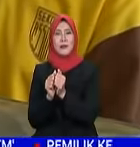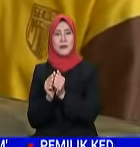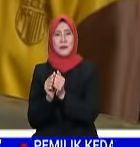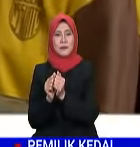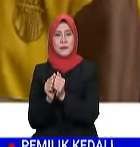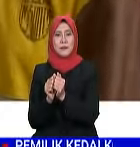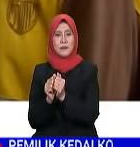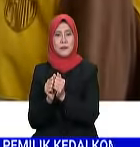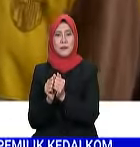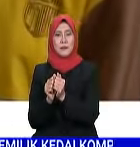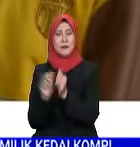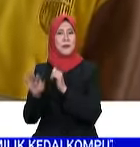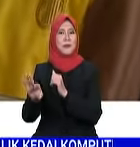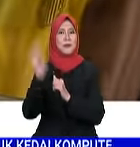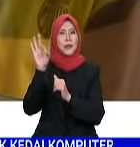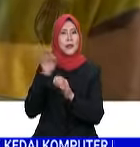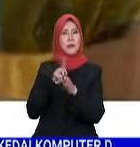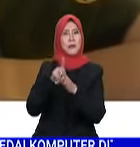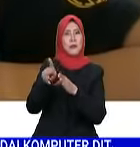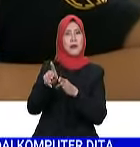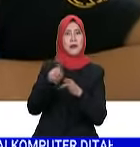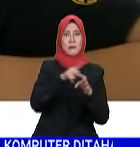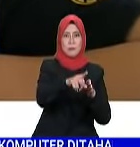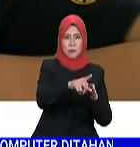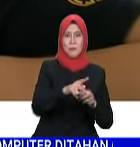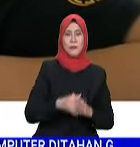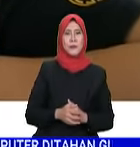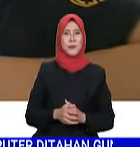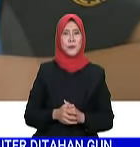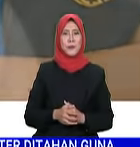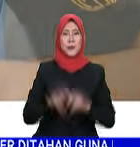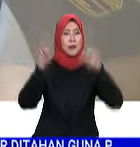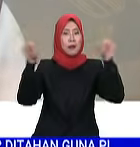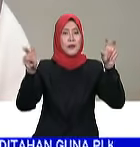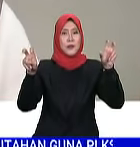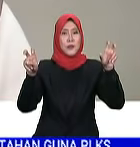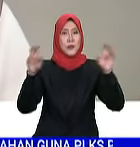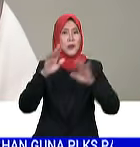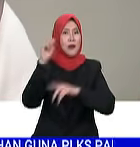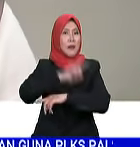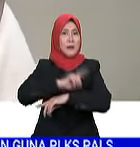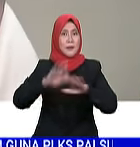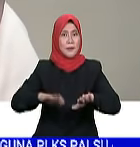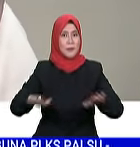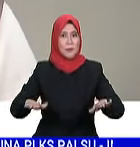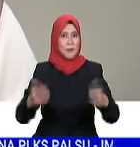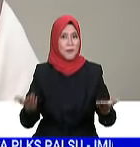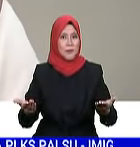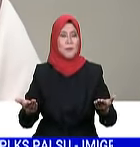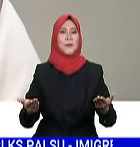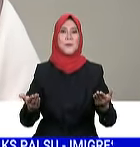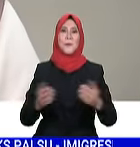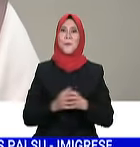kata memiliki kepakaran tersebut. Okey, sebab tema hari kanak-kanak dan kanak-kanak ni dia adalah orang